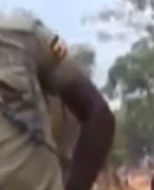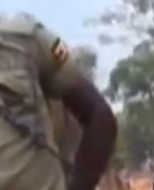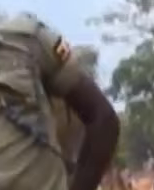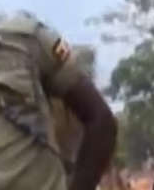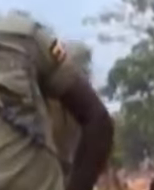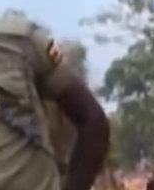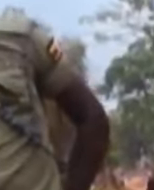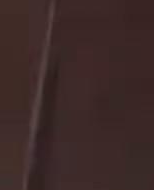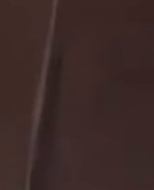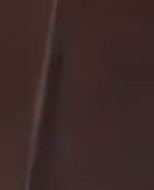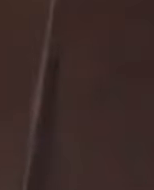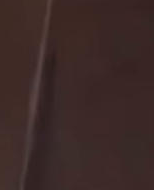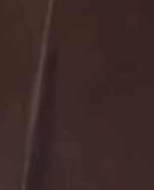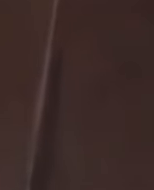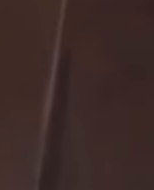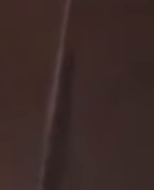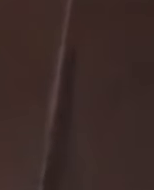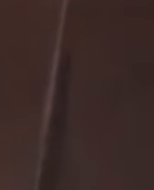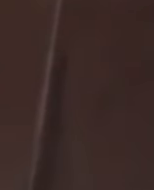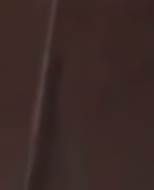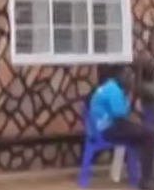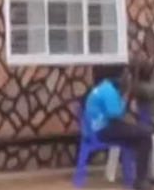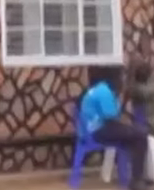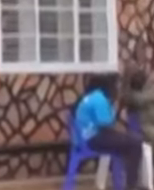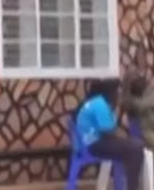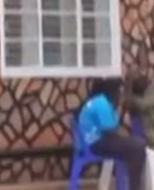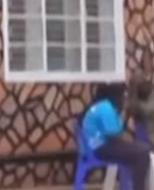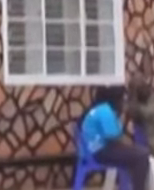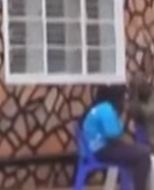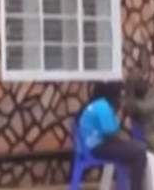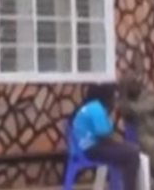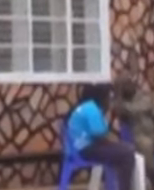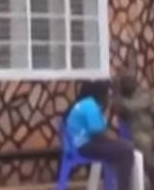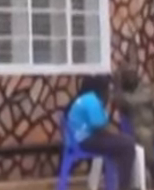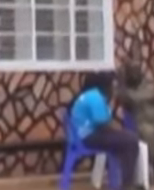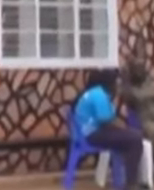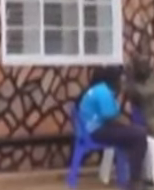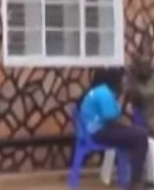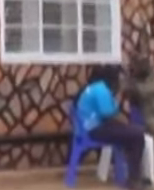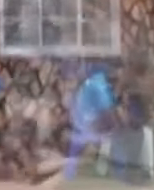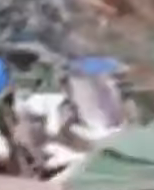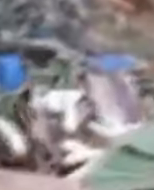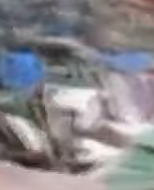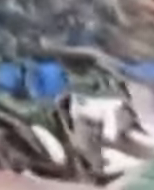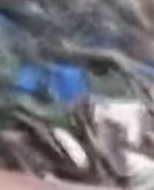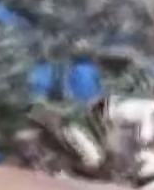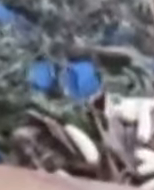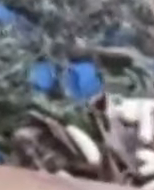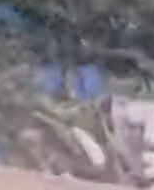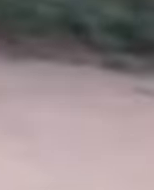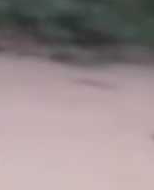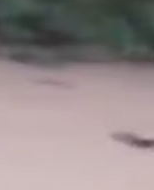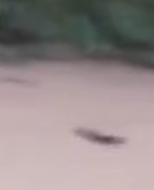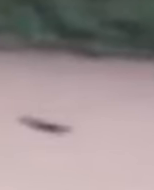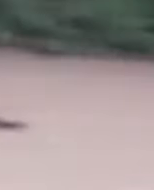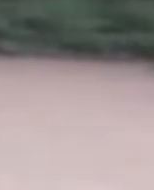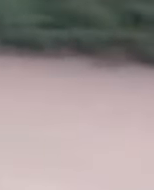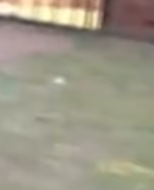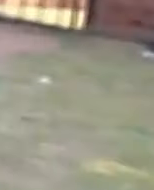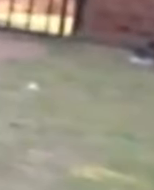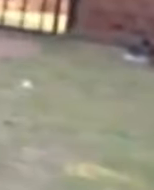Poliisi erinnye eggere mu kwabya olumbe lw'omutaka lwa butakkaanya mba Mulekwa. Emmere bagiyiye.